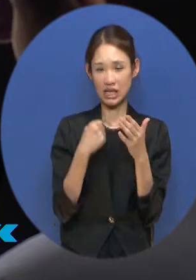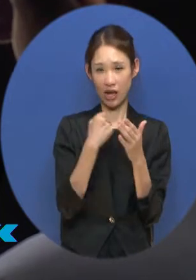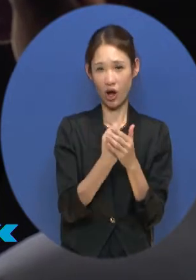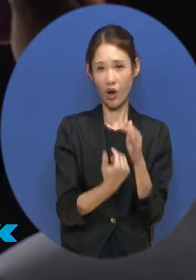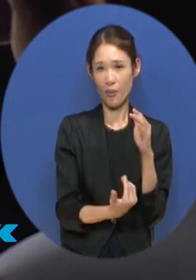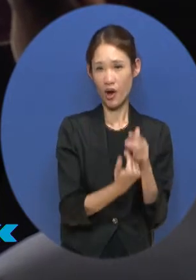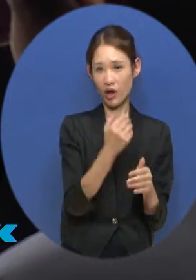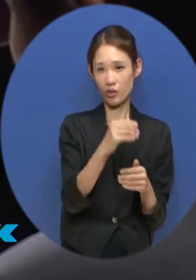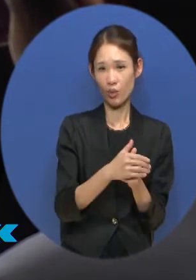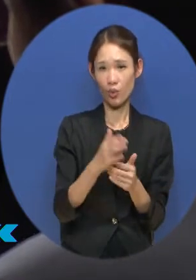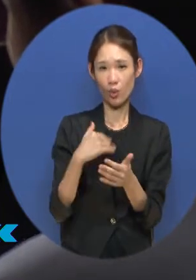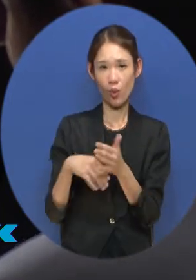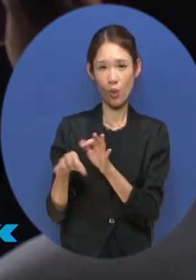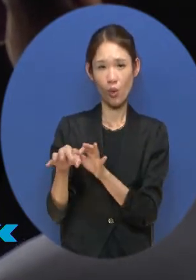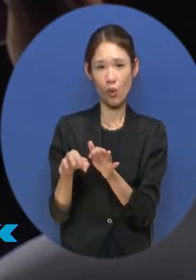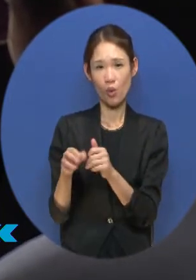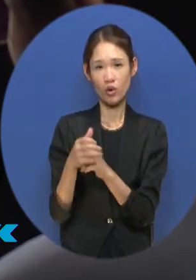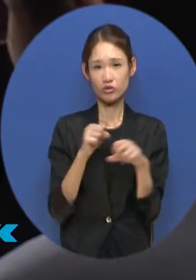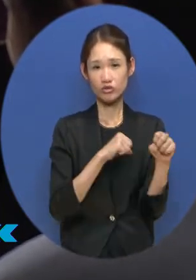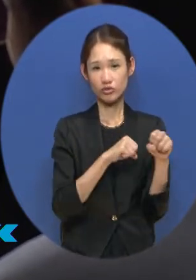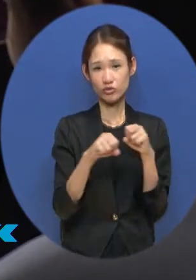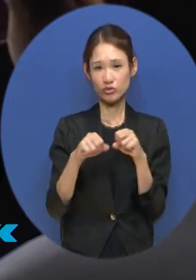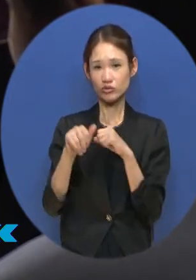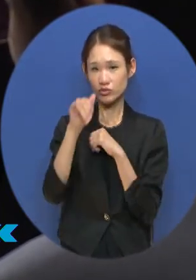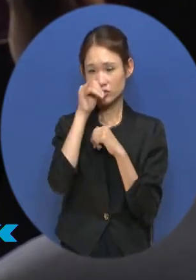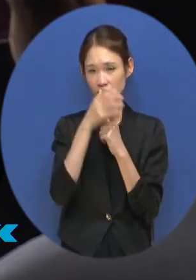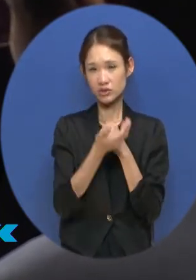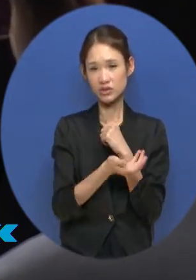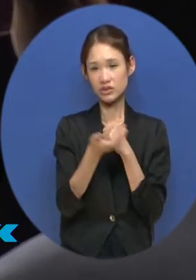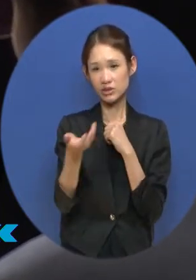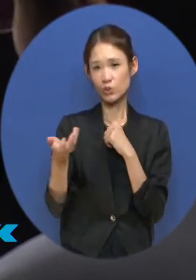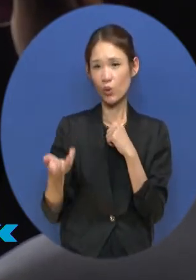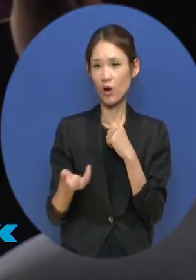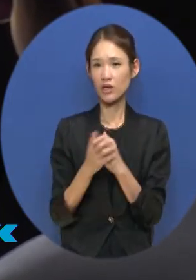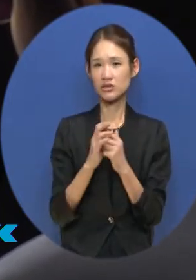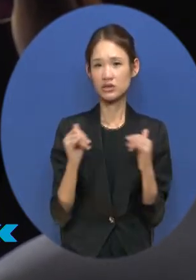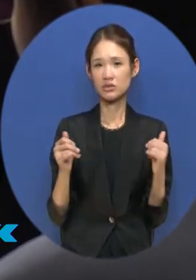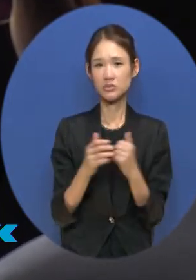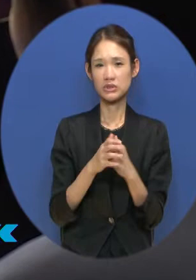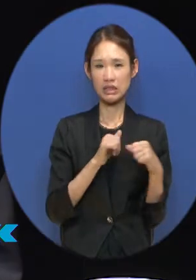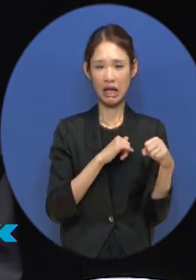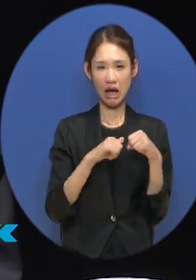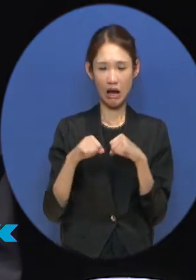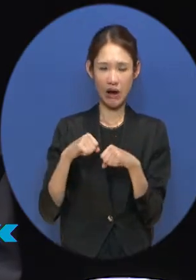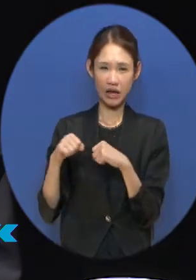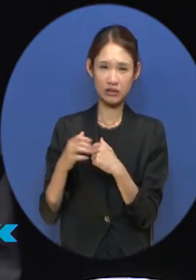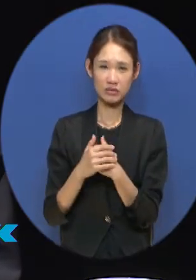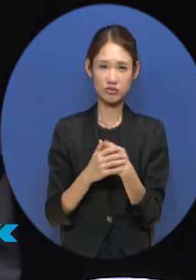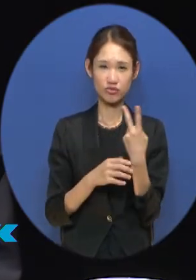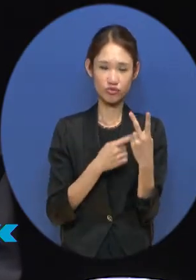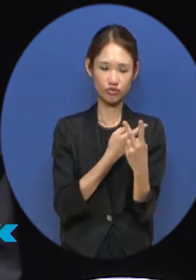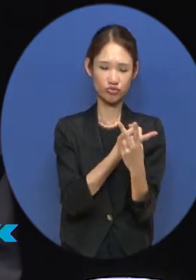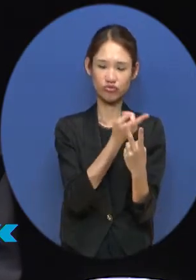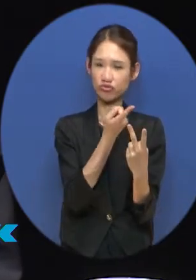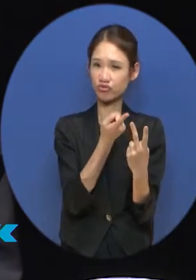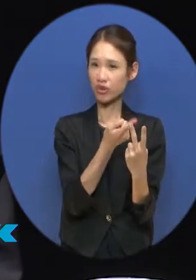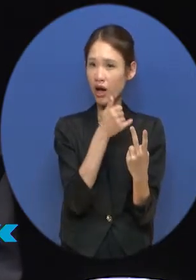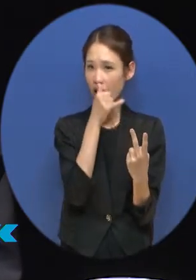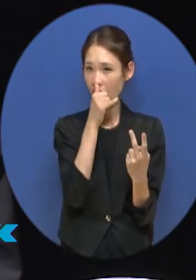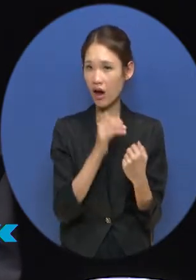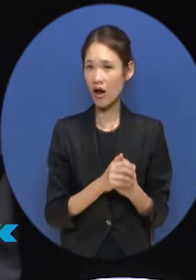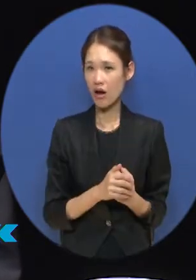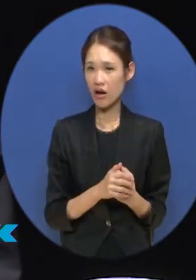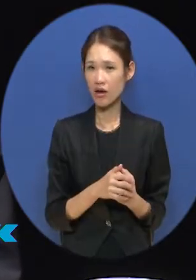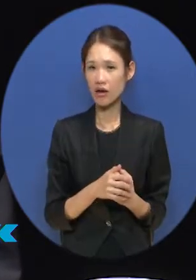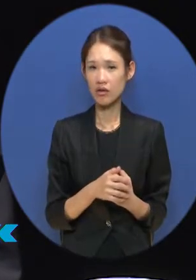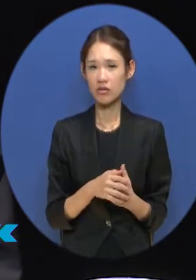있는 공정과 그 움직이는, 이동하는 시민들, 사람들의 활동도 그 두 가지로 이렇게 나눠 볼 수 있을 것